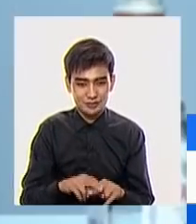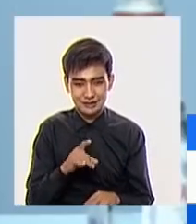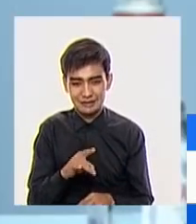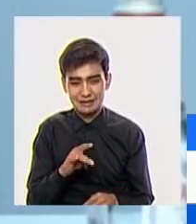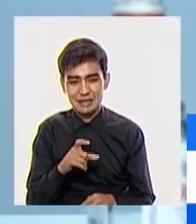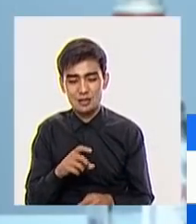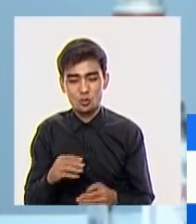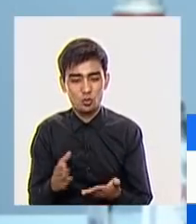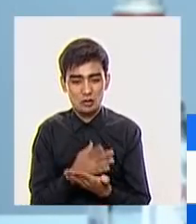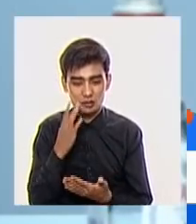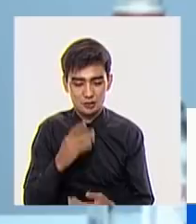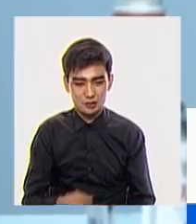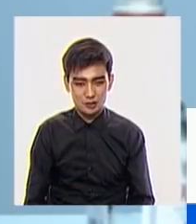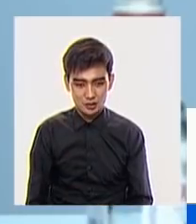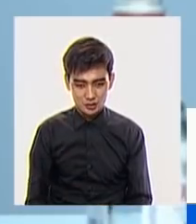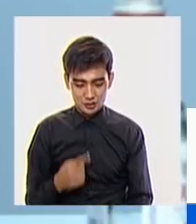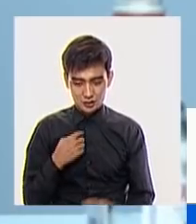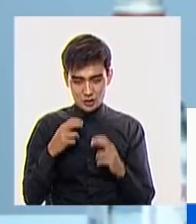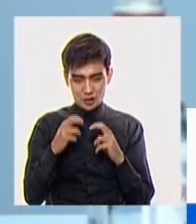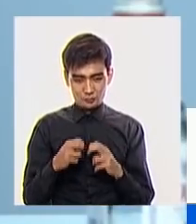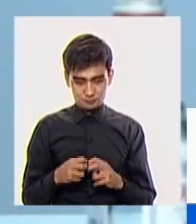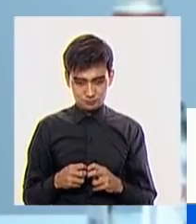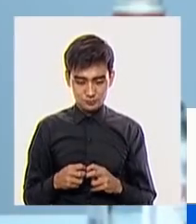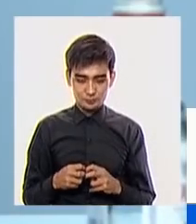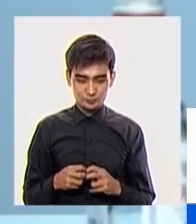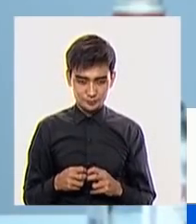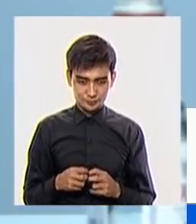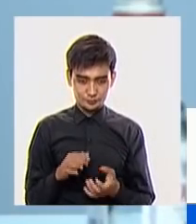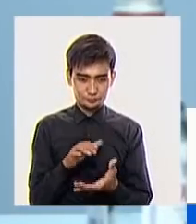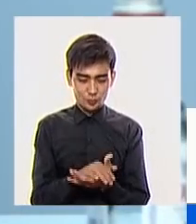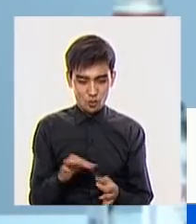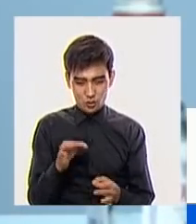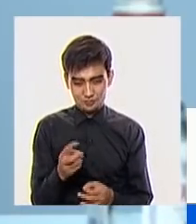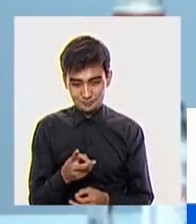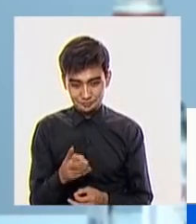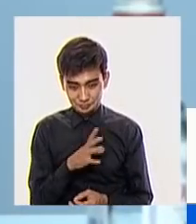это. Мы пересматриваем процедуру примирения сторон.